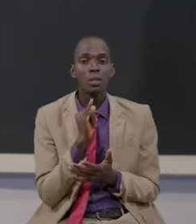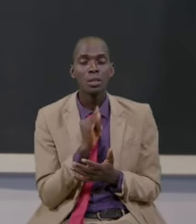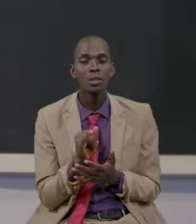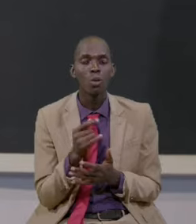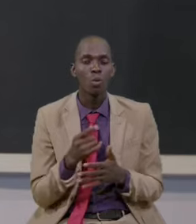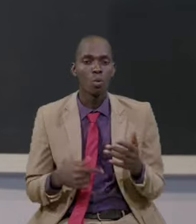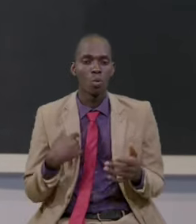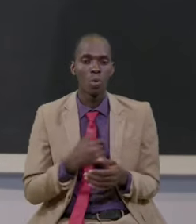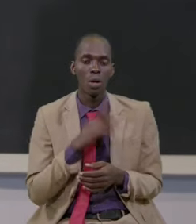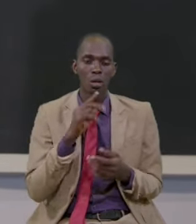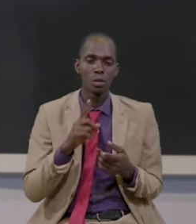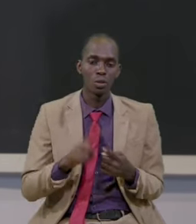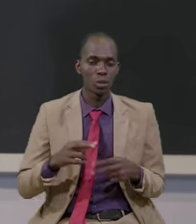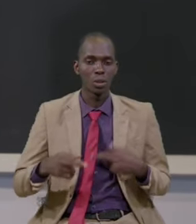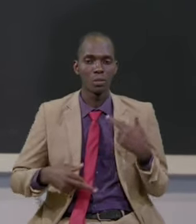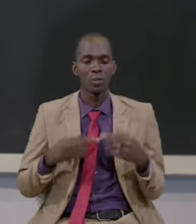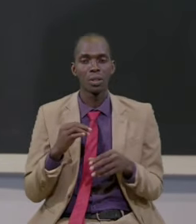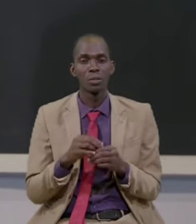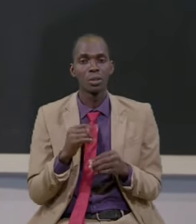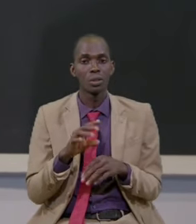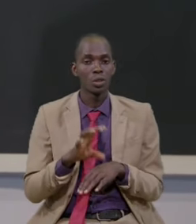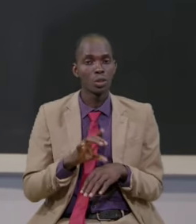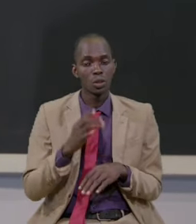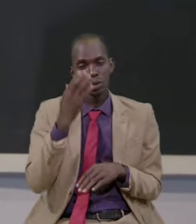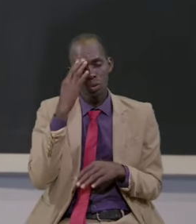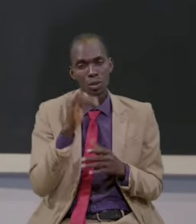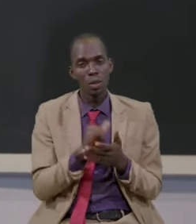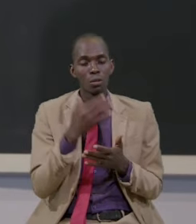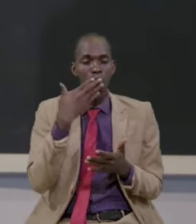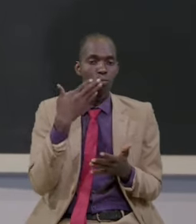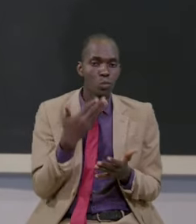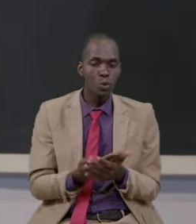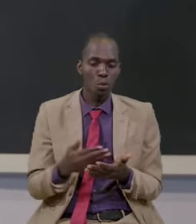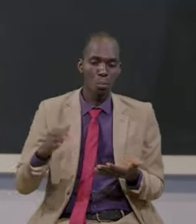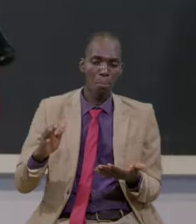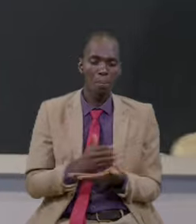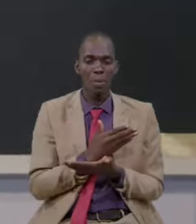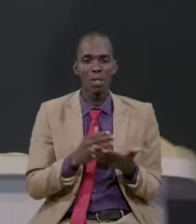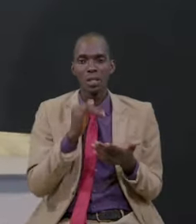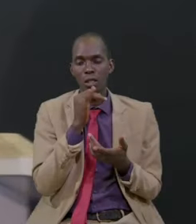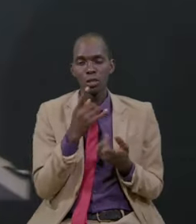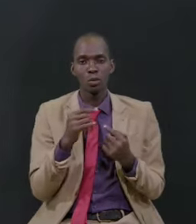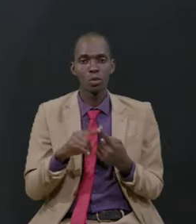dans l'Église. La bonne musique vient dans l'Église.